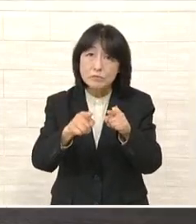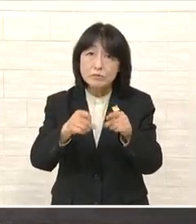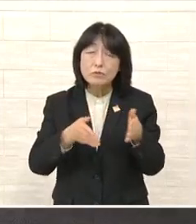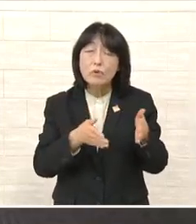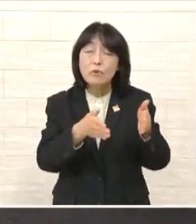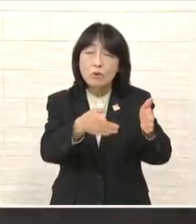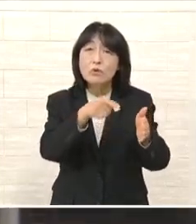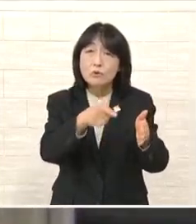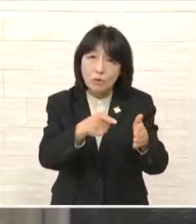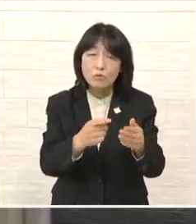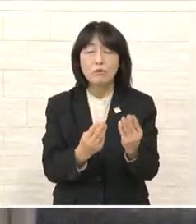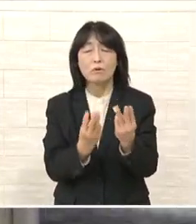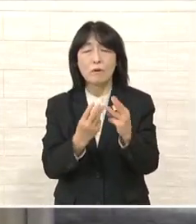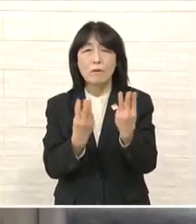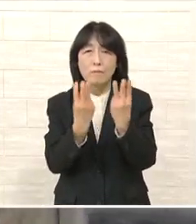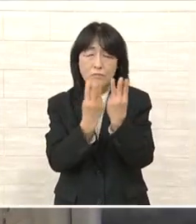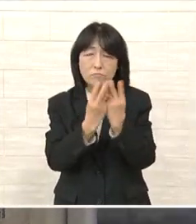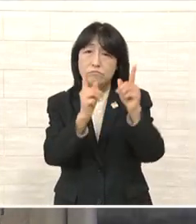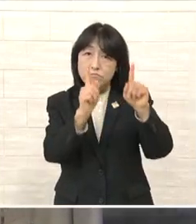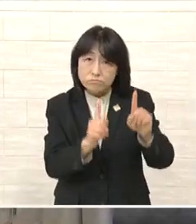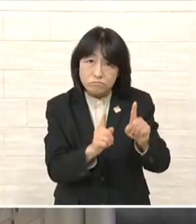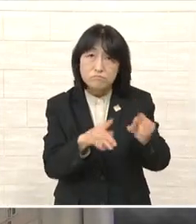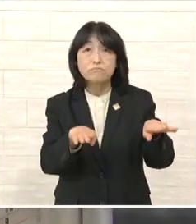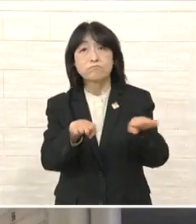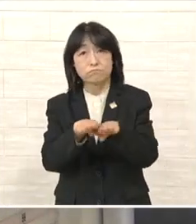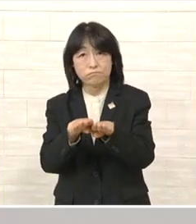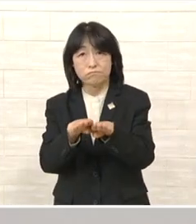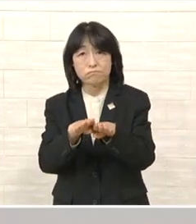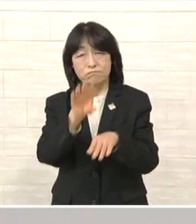運休が続いています。